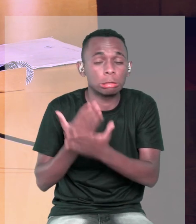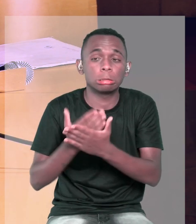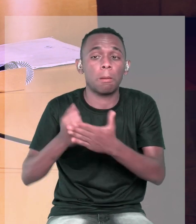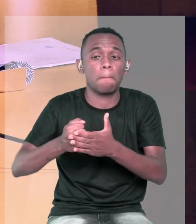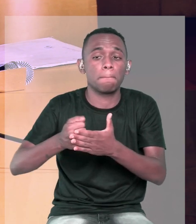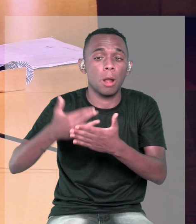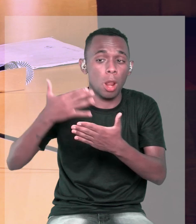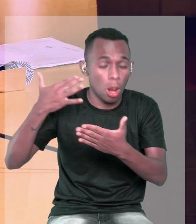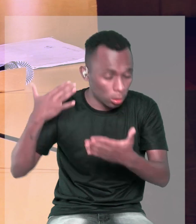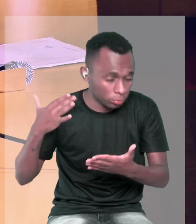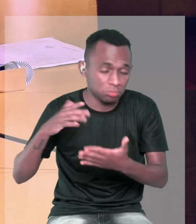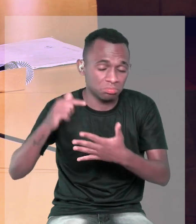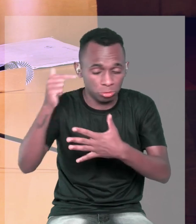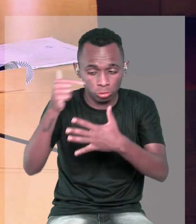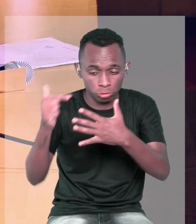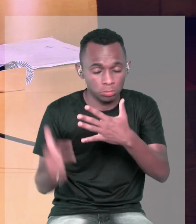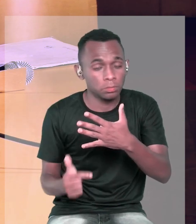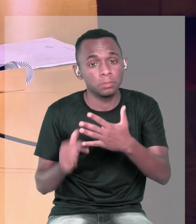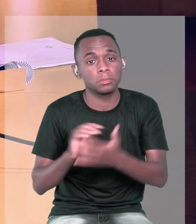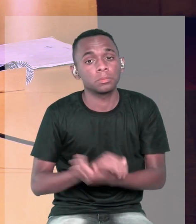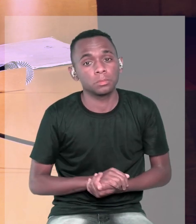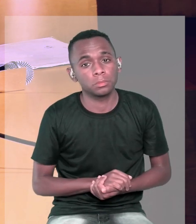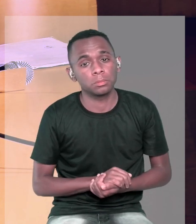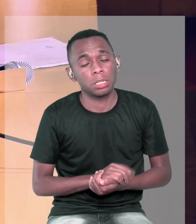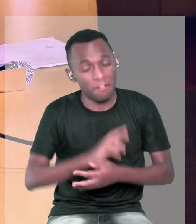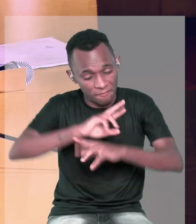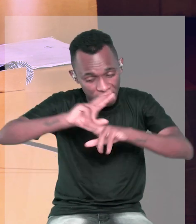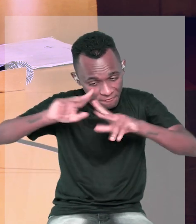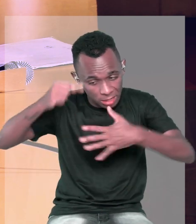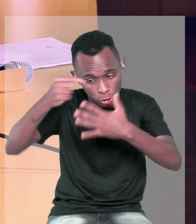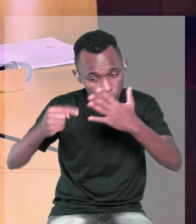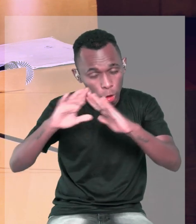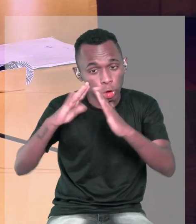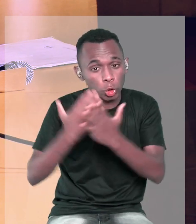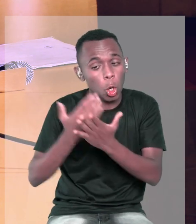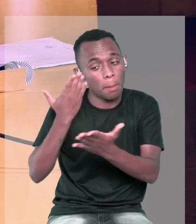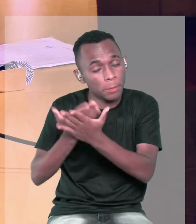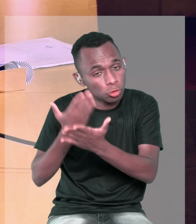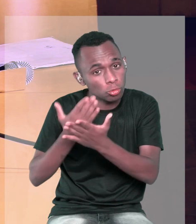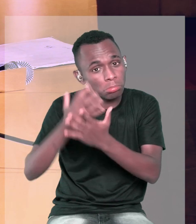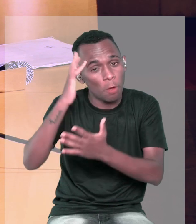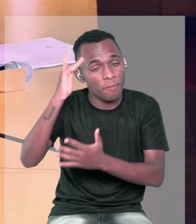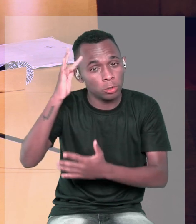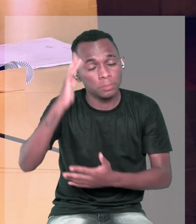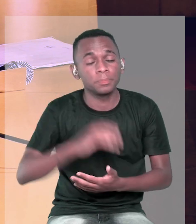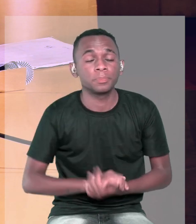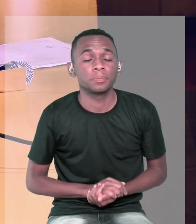epicúreos, etc. Número de escolas. Voilà, qui avaient en commun de